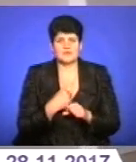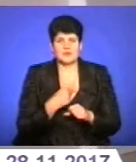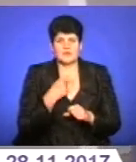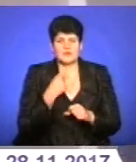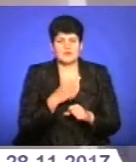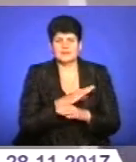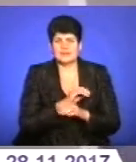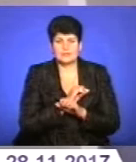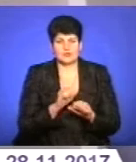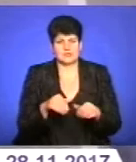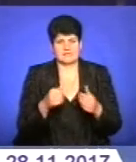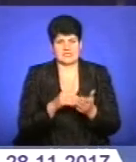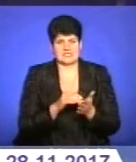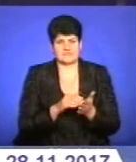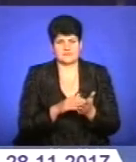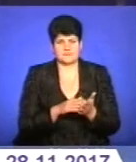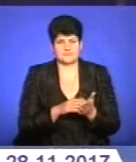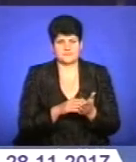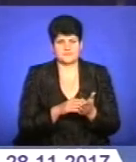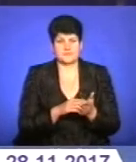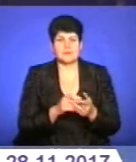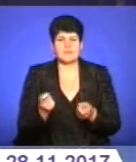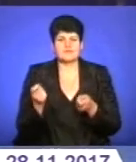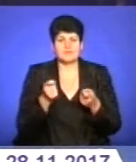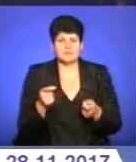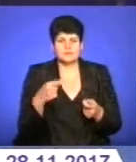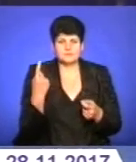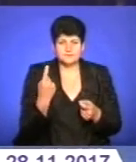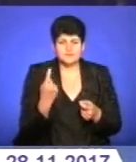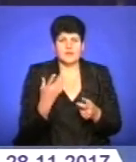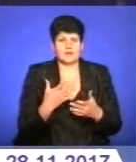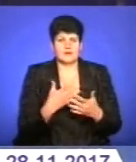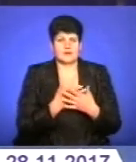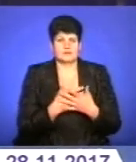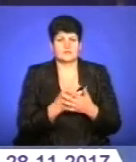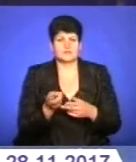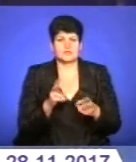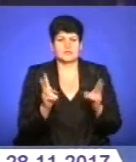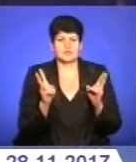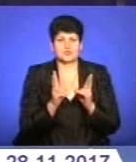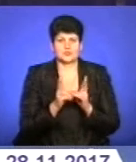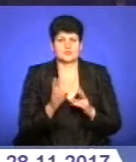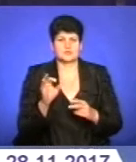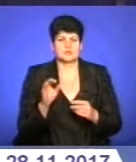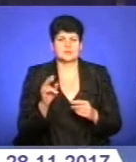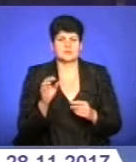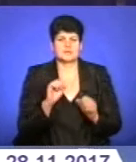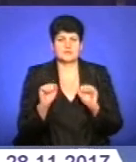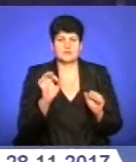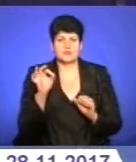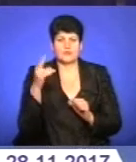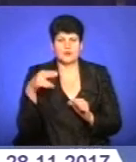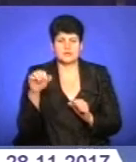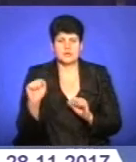якому разі не давати свиням. Перевізники Тернопільщини та громадські активісти прийшли на зустріч з керівництвом обласної держадміністрації